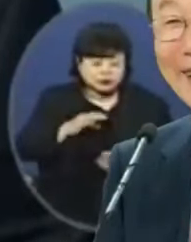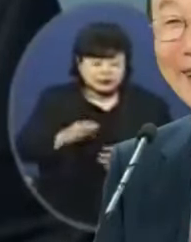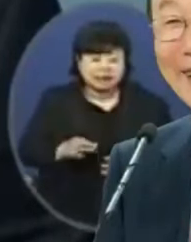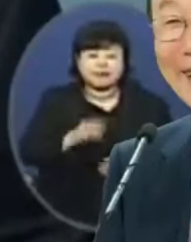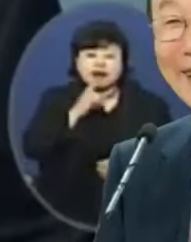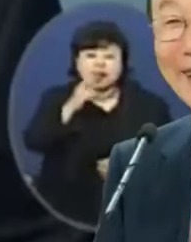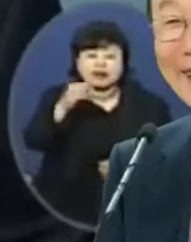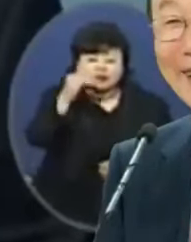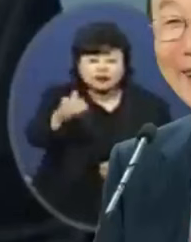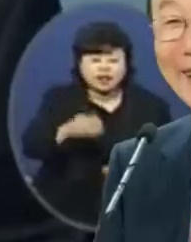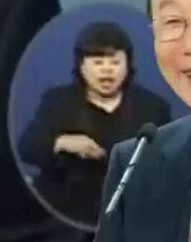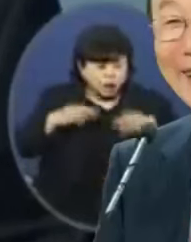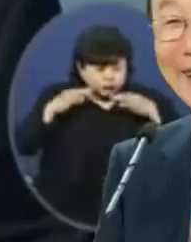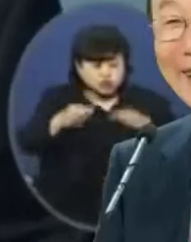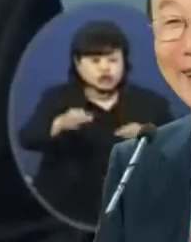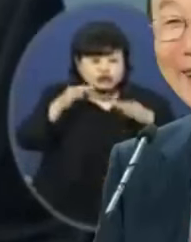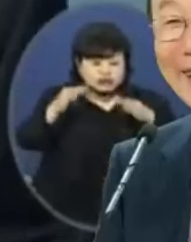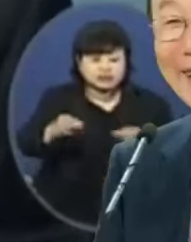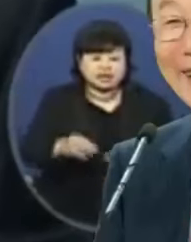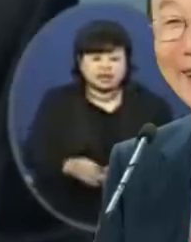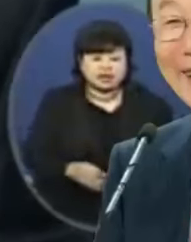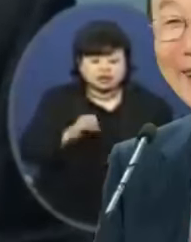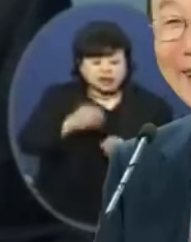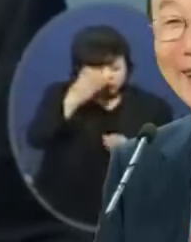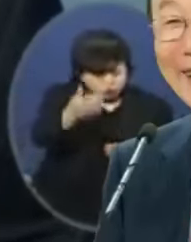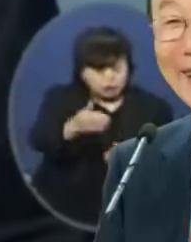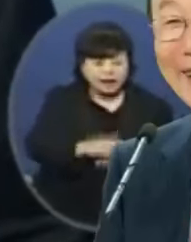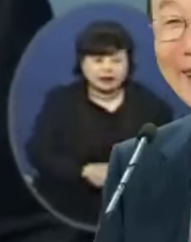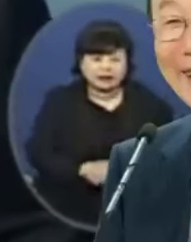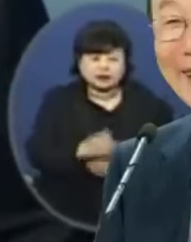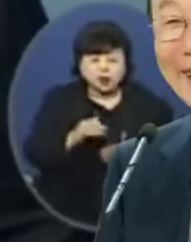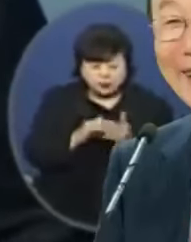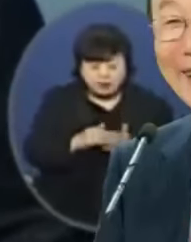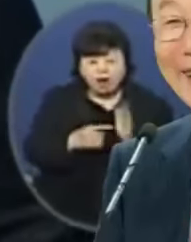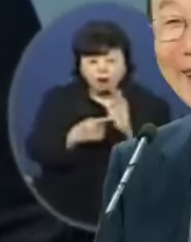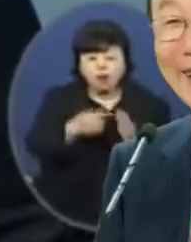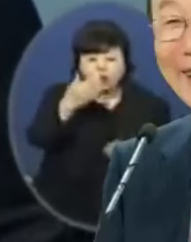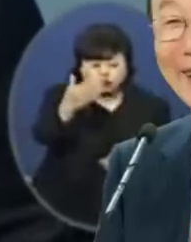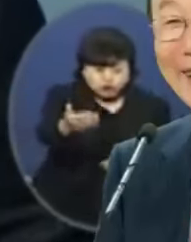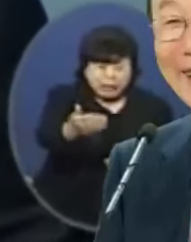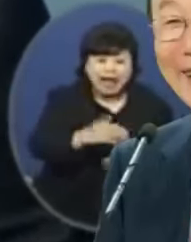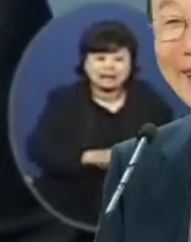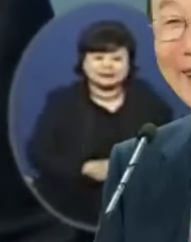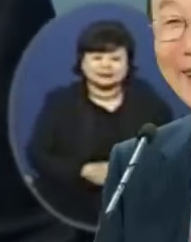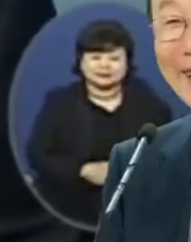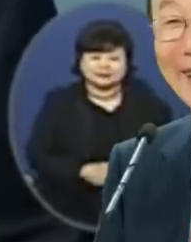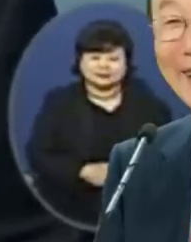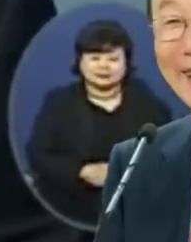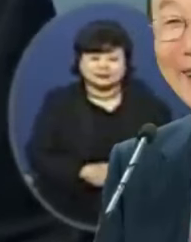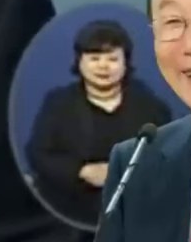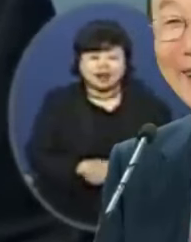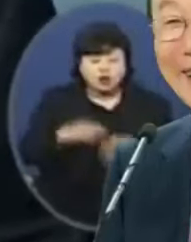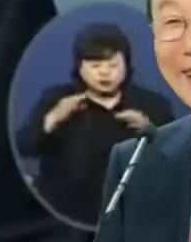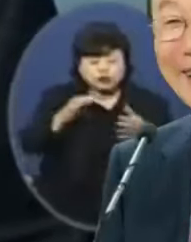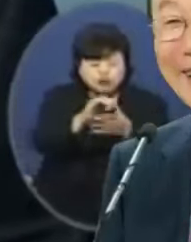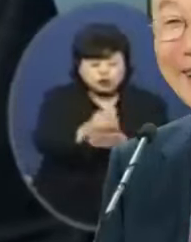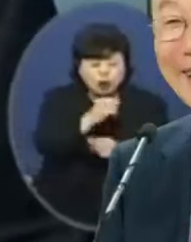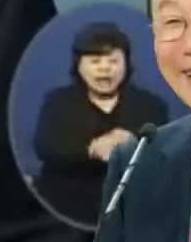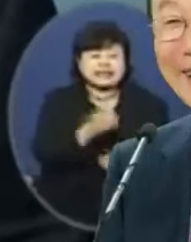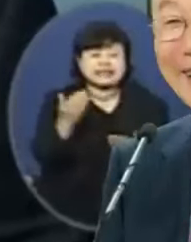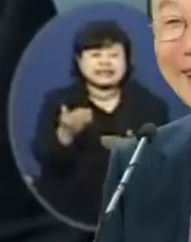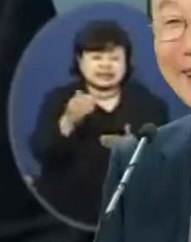이르노라. 너희는 내게 부르짖어라. 내가 내게 응답하겠고 그거 비밀한 일을 내게 보여주리라. 너가 할 일은 부르짖고 기도하는